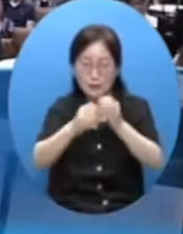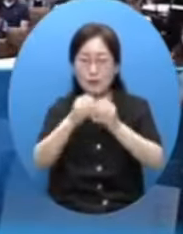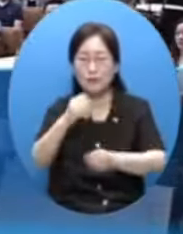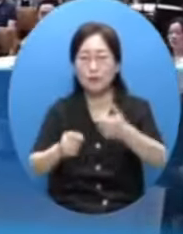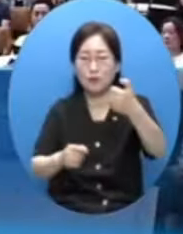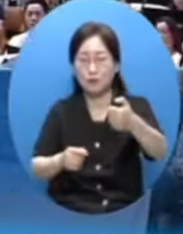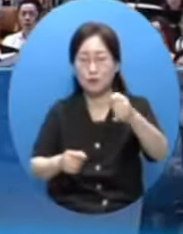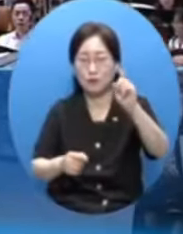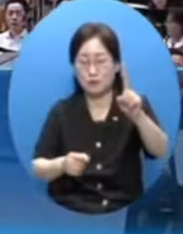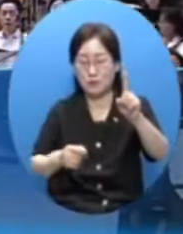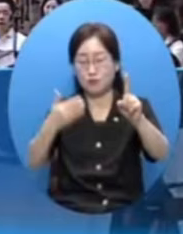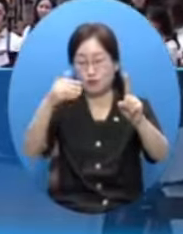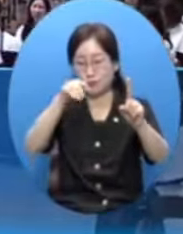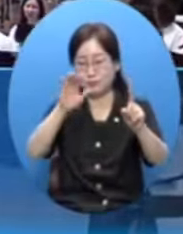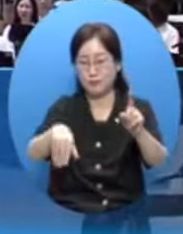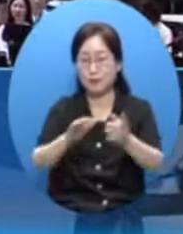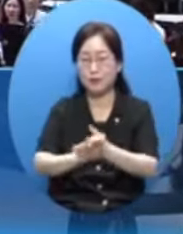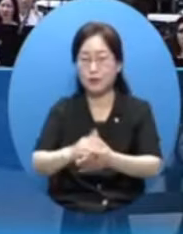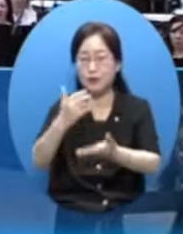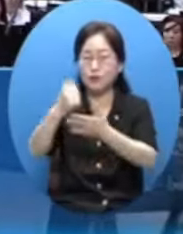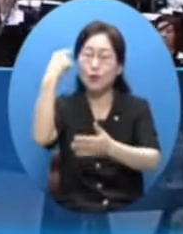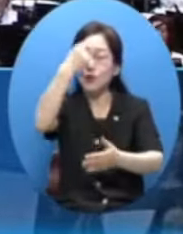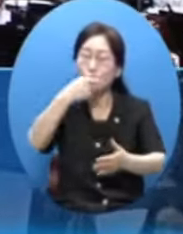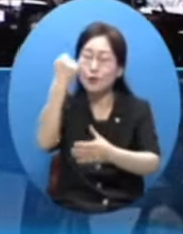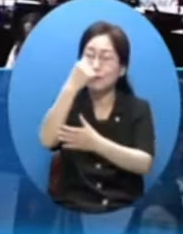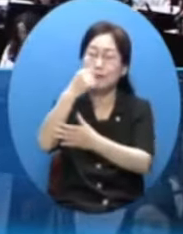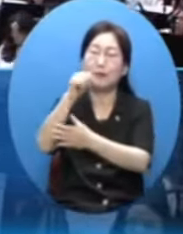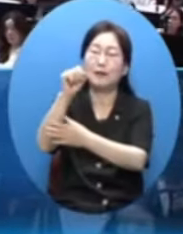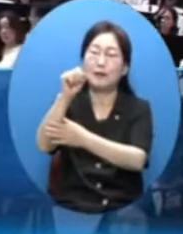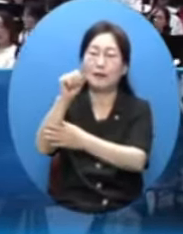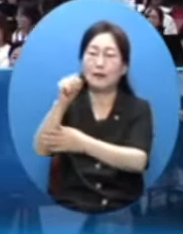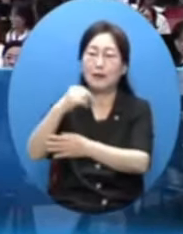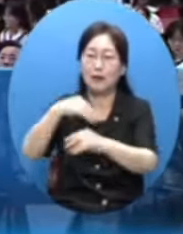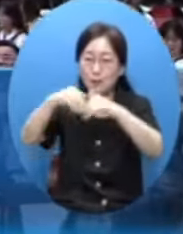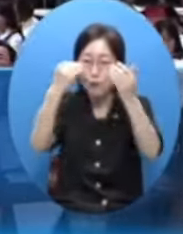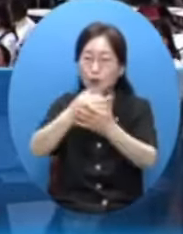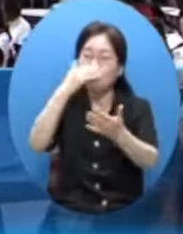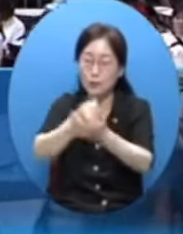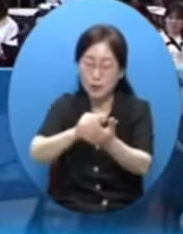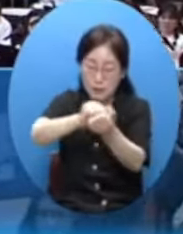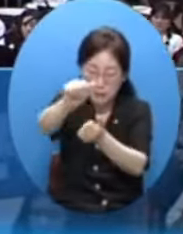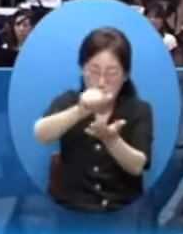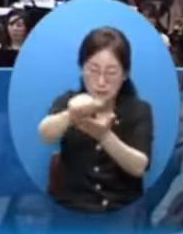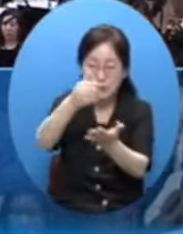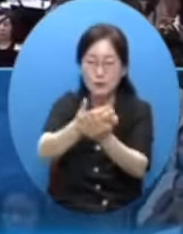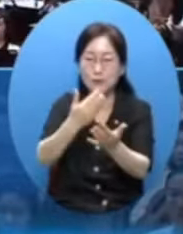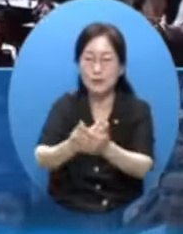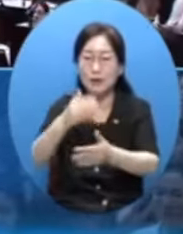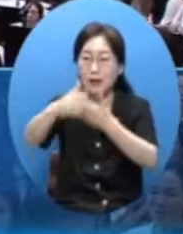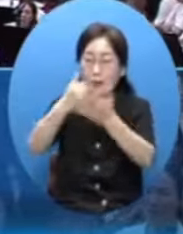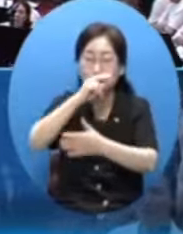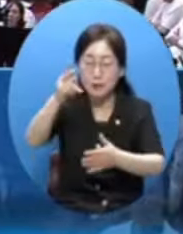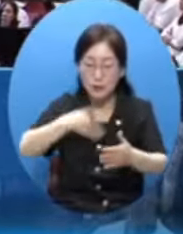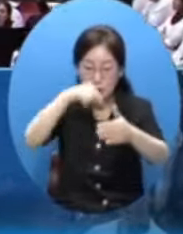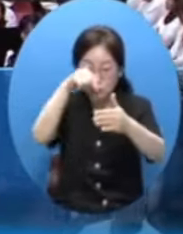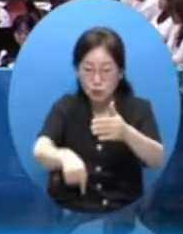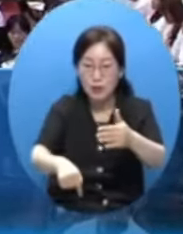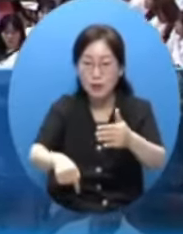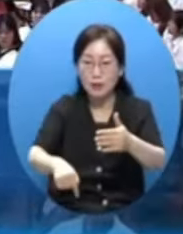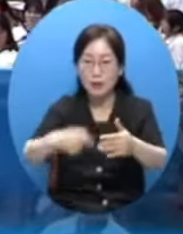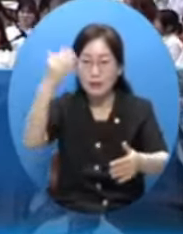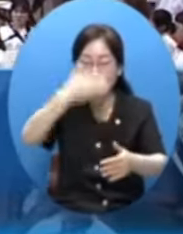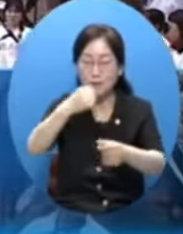9절로 11절입니다. 주의 얼굴을 내 죄에서 돌이키시고 내 모든 죄악을 지워주셔서 하나님이여 내 속에 정한